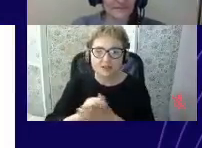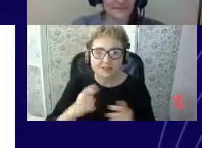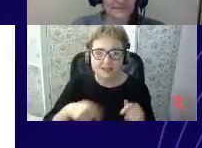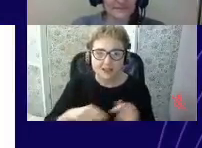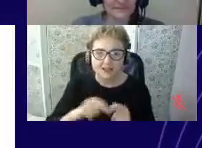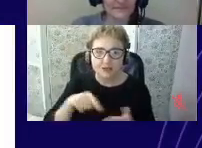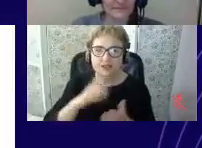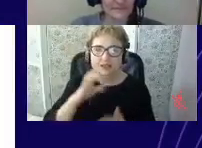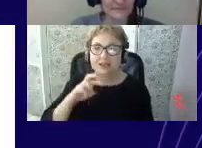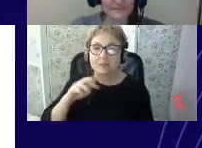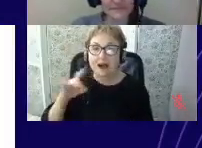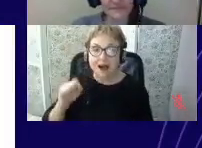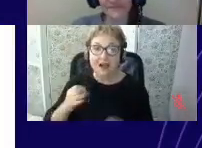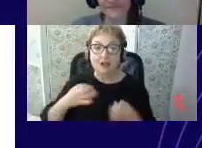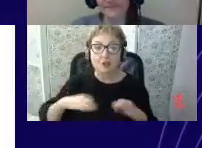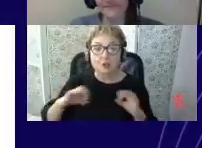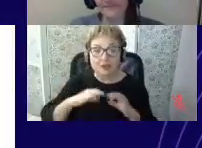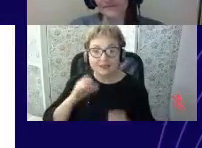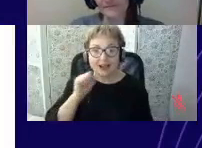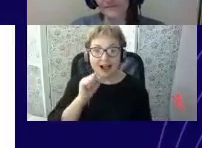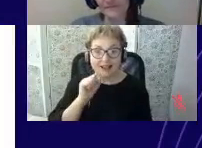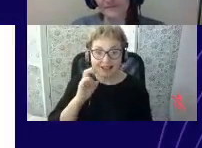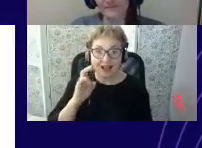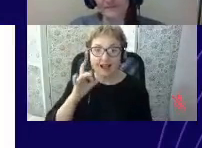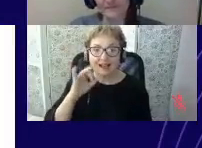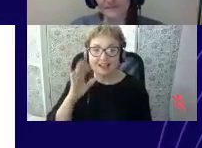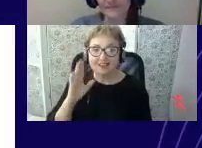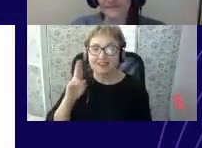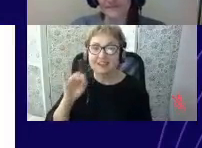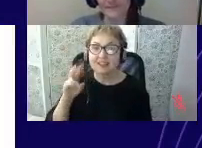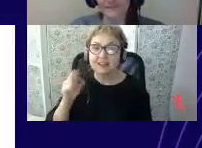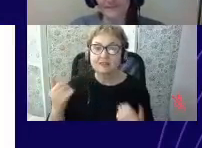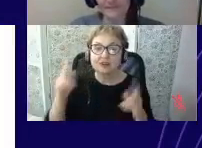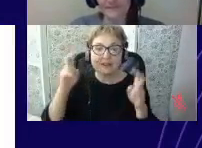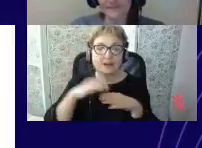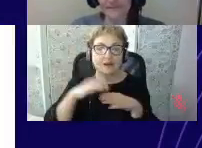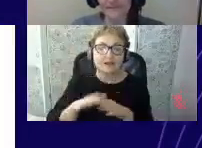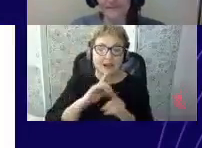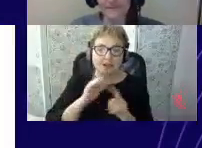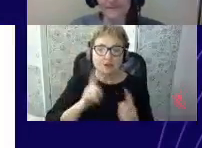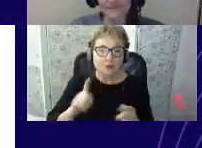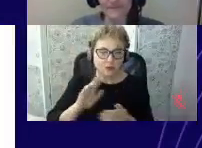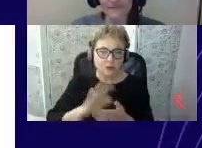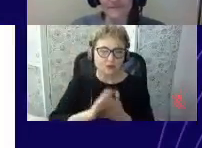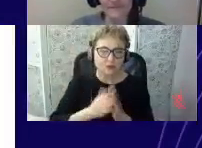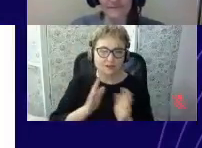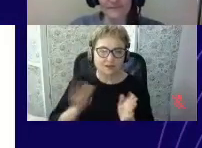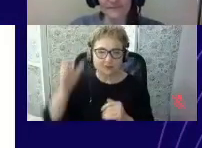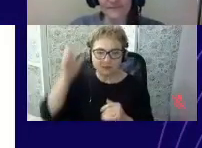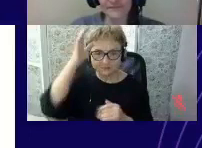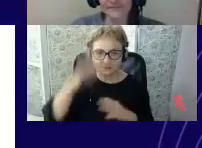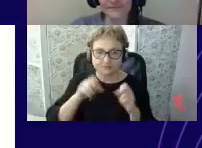города Самары, юрист Анна Ривкина. Сегодня у нас тема реализация особых условий в системе